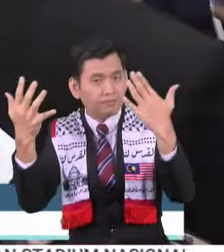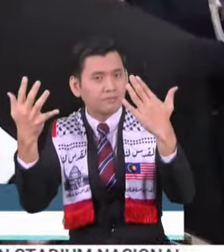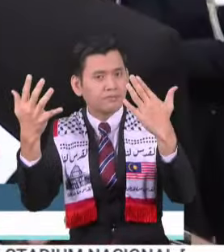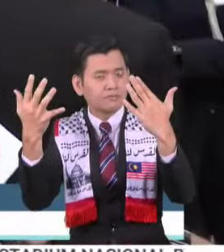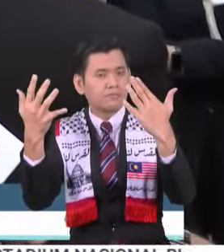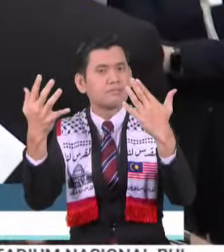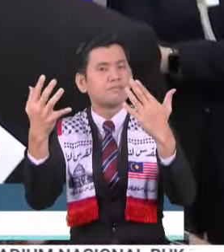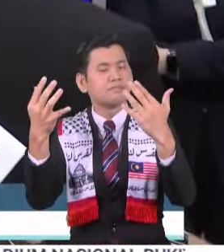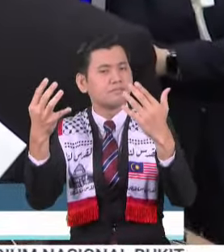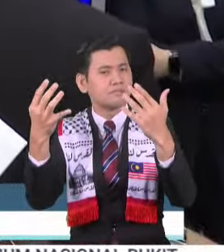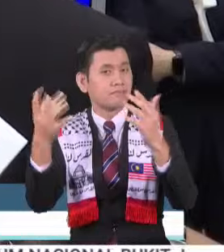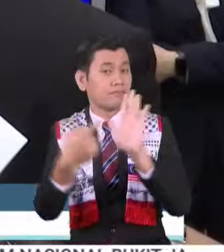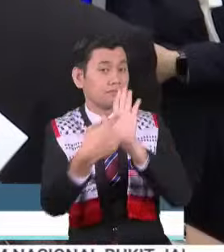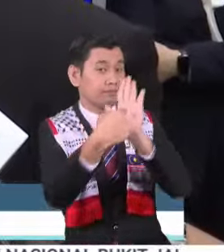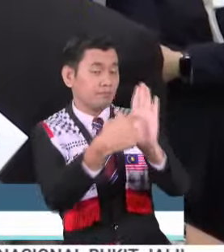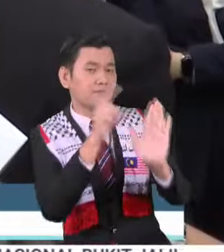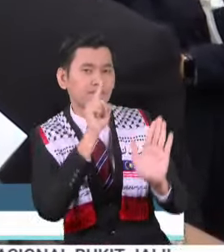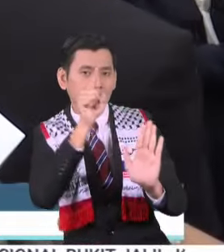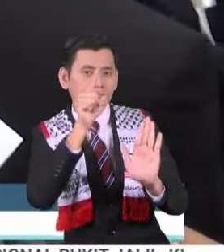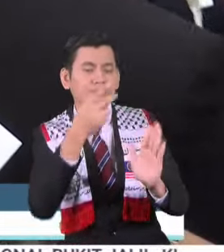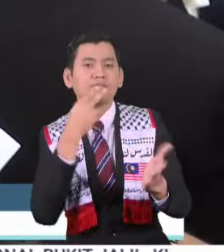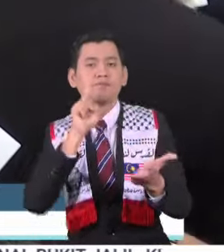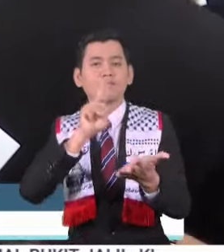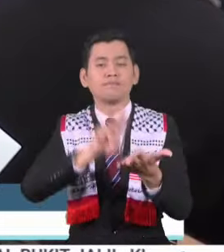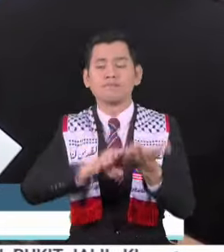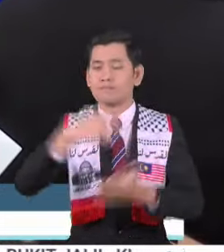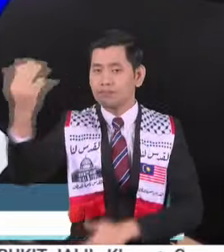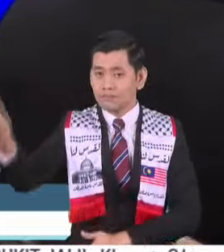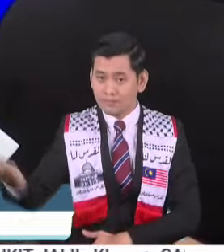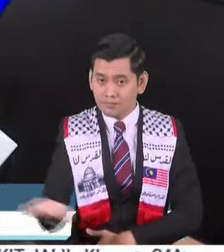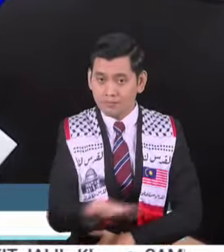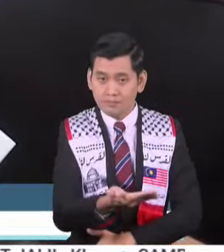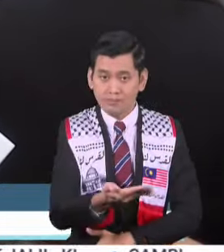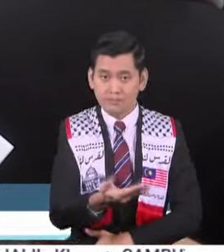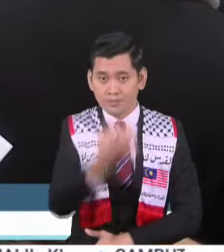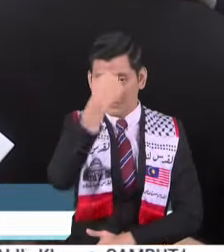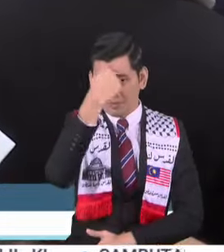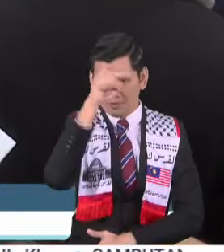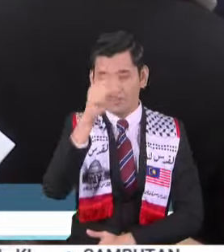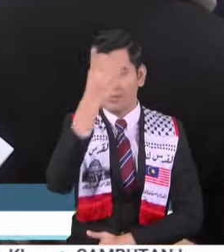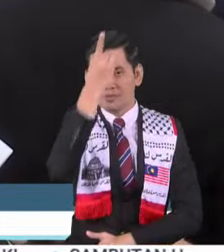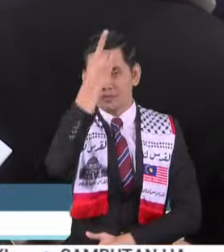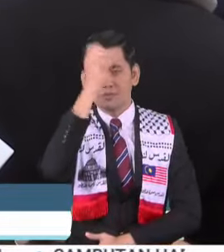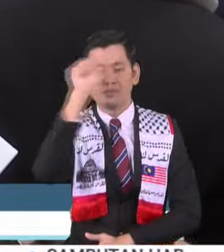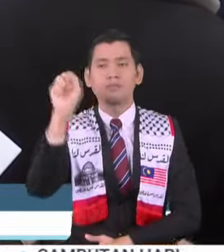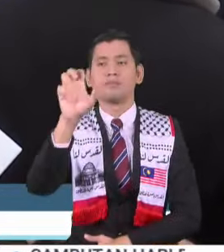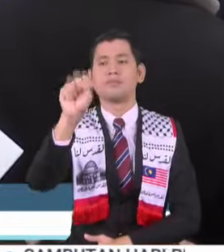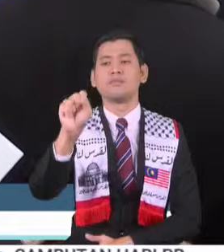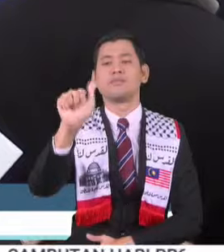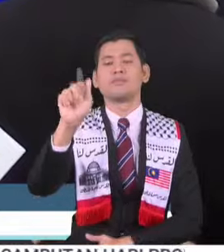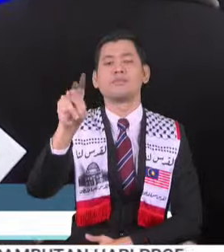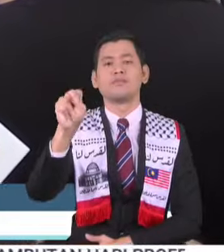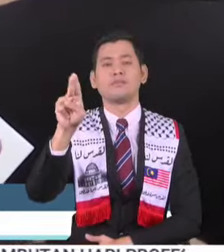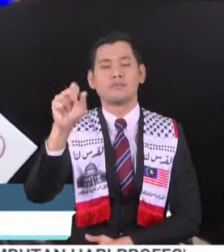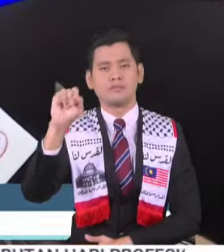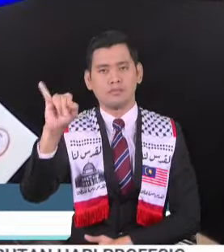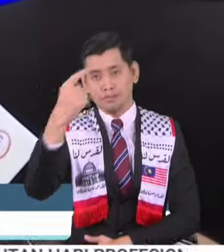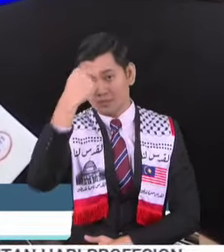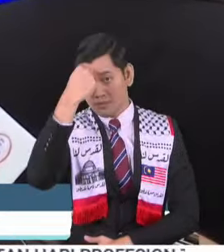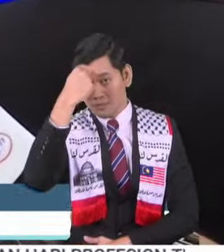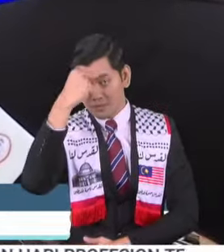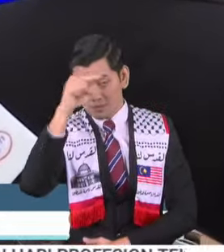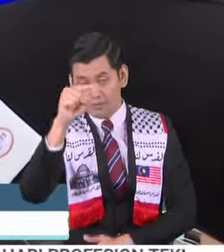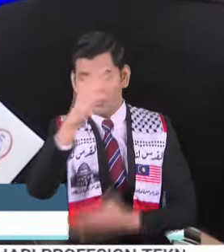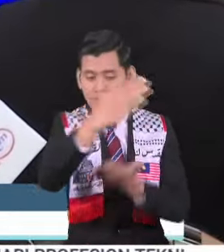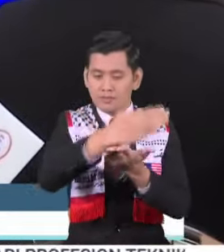disampaikan yang menunjukkan bahawa surat jemputan kepada Datuk Seri Sanusi sebenarnya hanyalah untuk satu segmen daripada